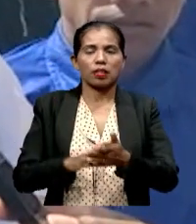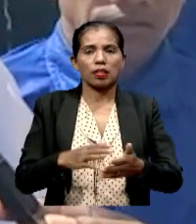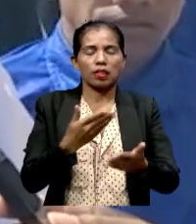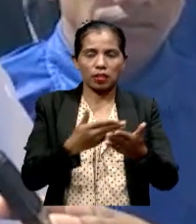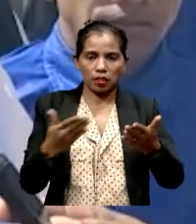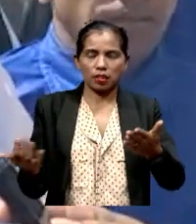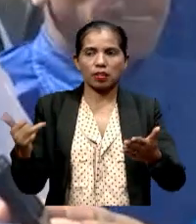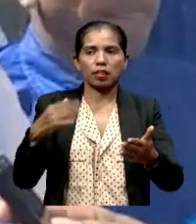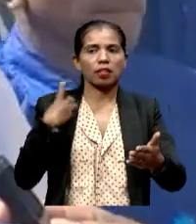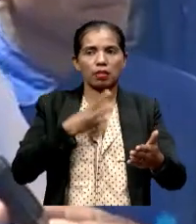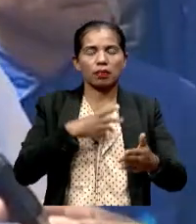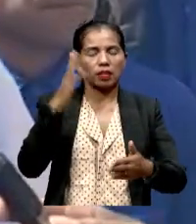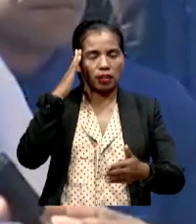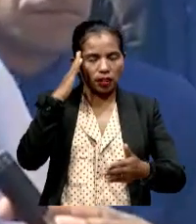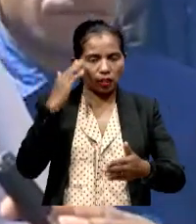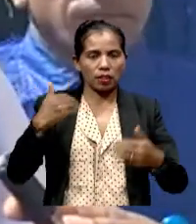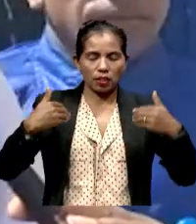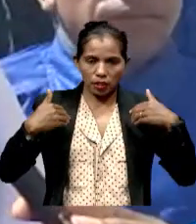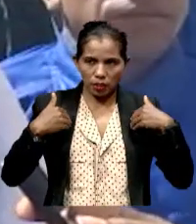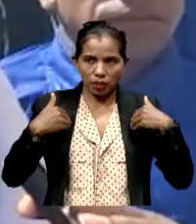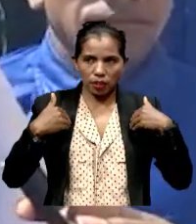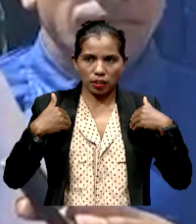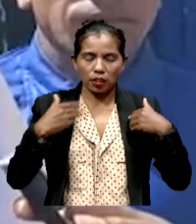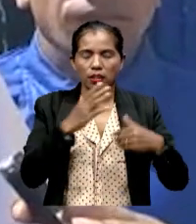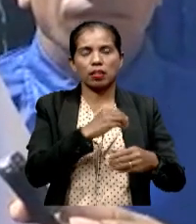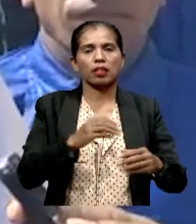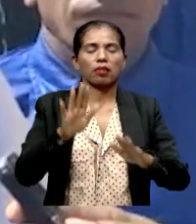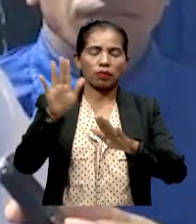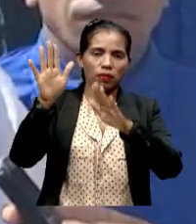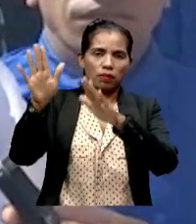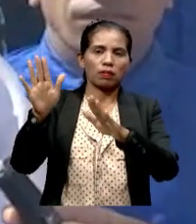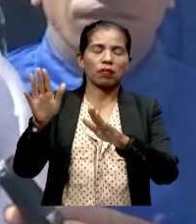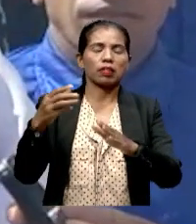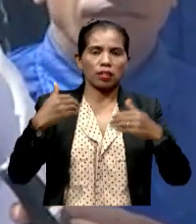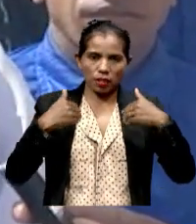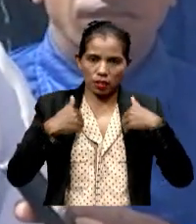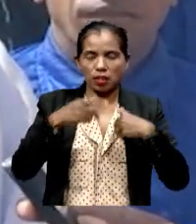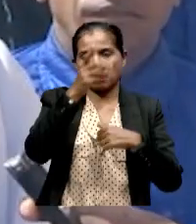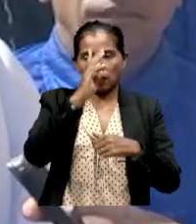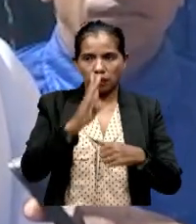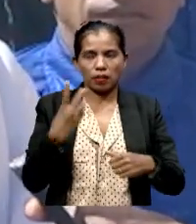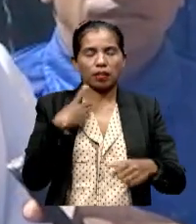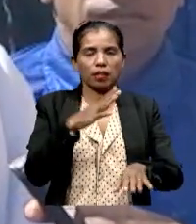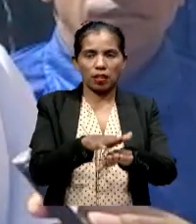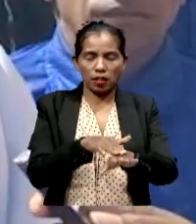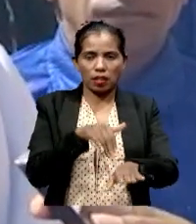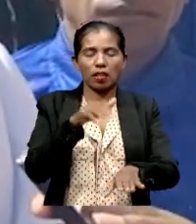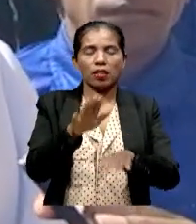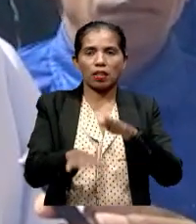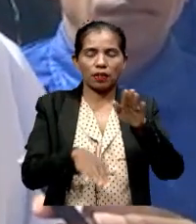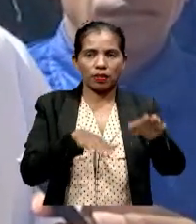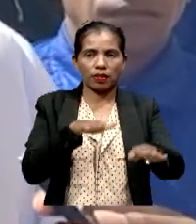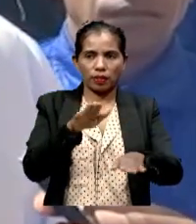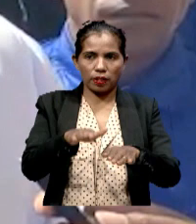itu mas hati nih kata iya fohonya leteng, iya liu hidak nih se iya maroma. Tapi nih, ini nih kita lawan ini khusus nih. Nih mahamin udah tahu iya